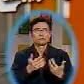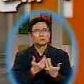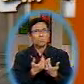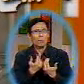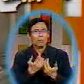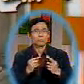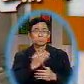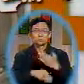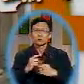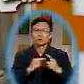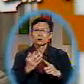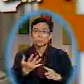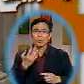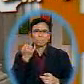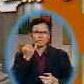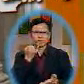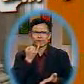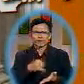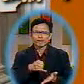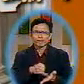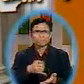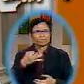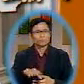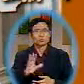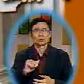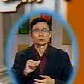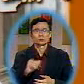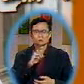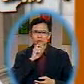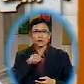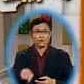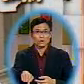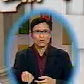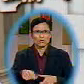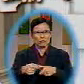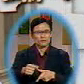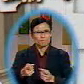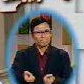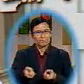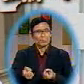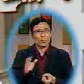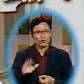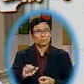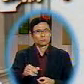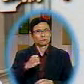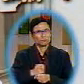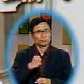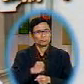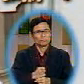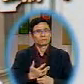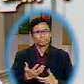嘅一啲殘疾人士朋友話咧，可以豁免啲稅收啦咁樣。咁我對佢嚟講話咧，有誘因嘅話咧，咁佢哋做嘅工作，